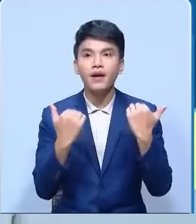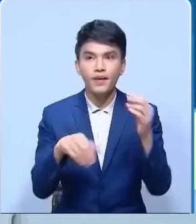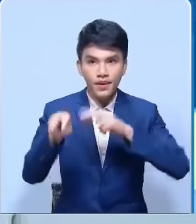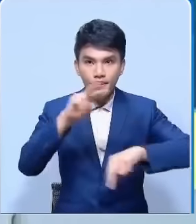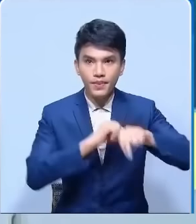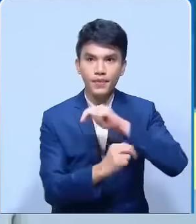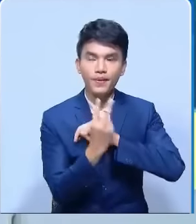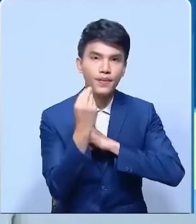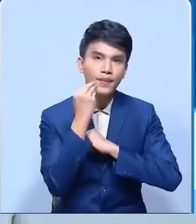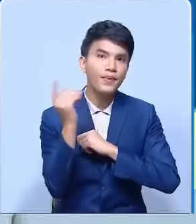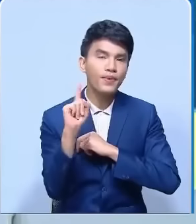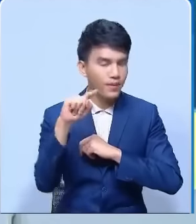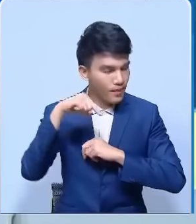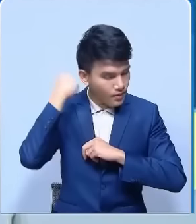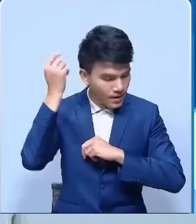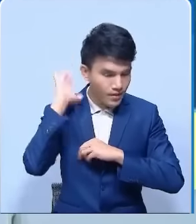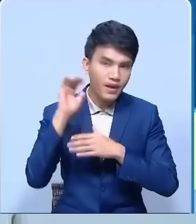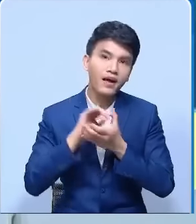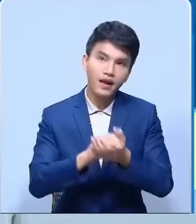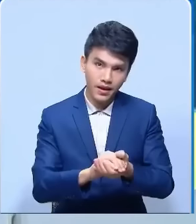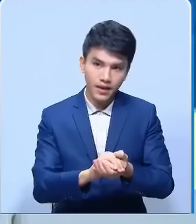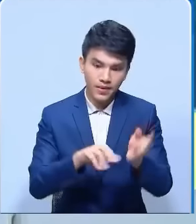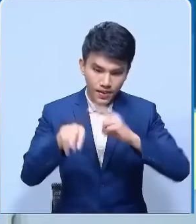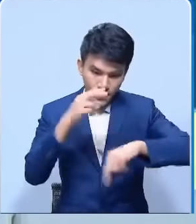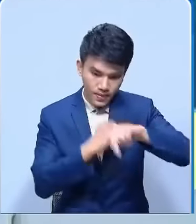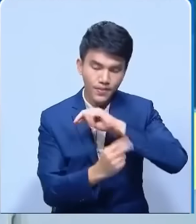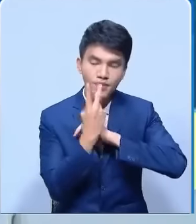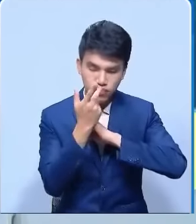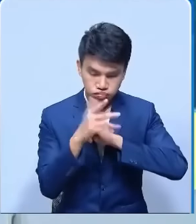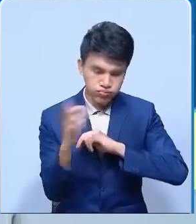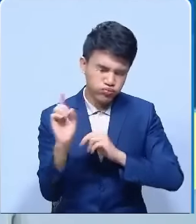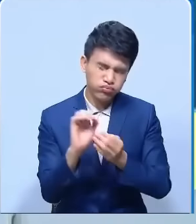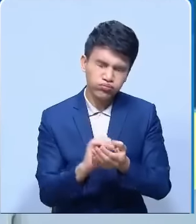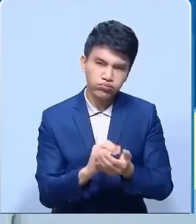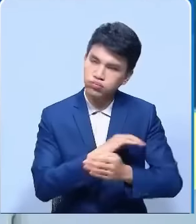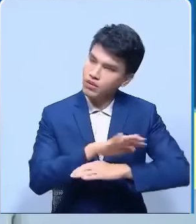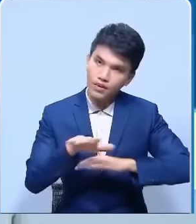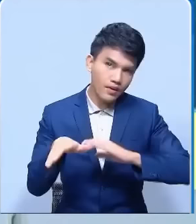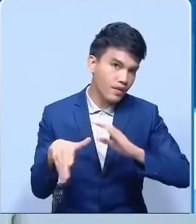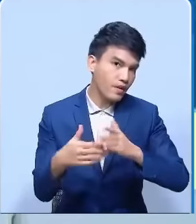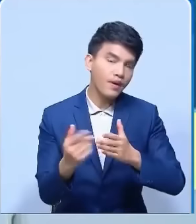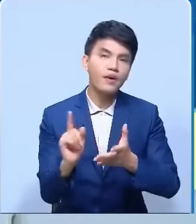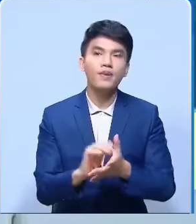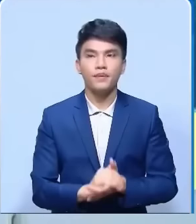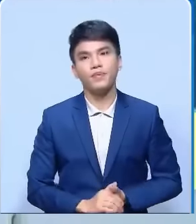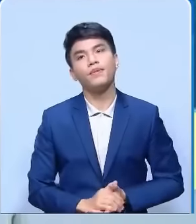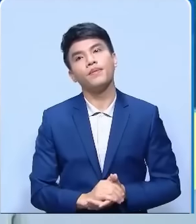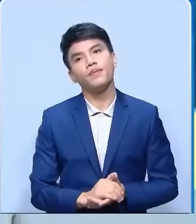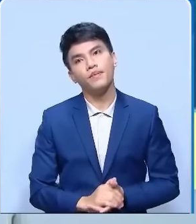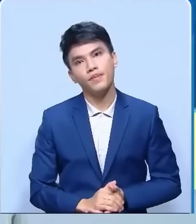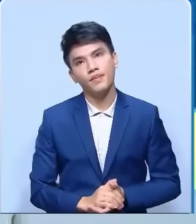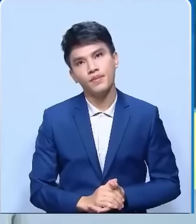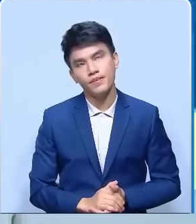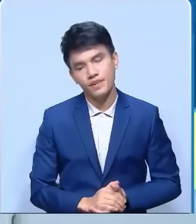านหลังหนึ่งผัวเมียคู่นี้สืบแน่ชัดแล้วรู้มาอยู่แล้วว่าทั้งคู่นะคะทั้งคู่เลยลักลอบขายยาบ้